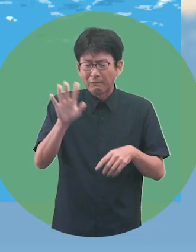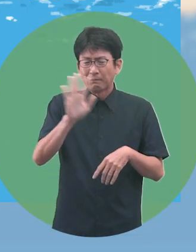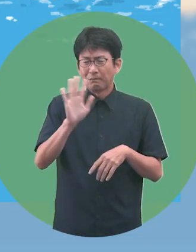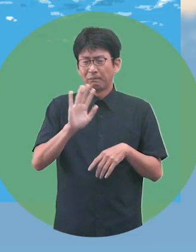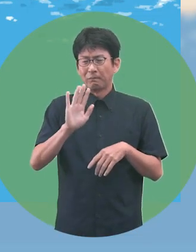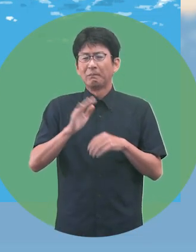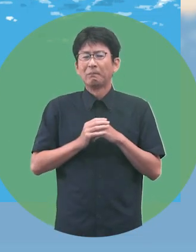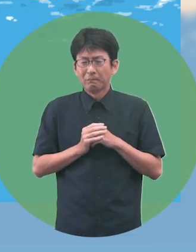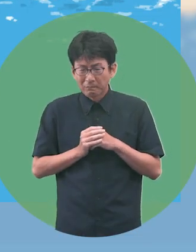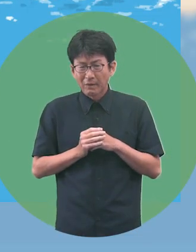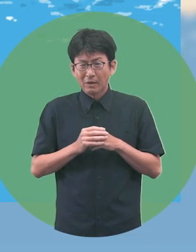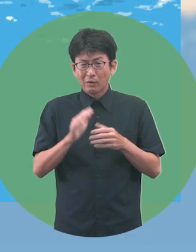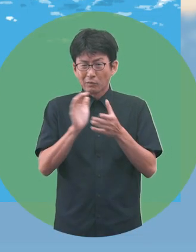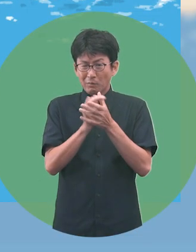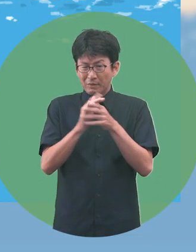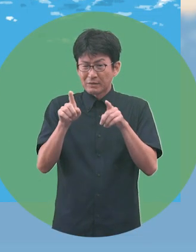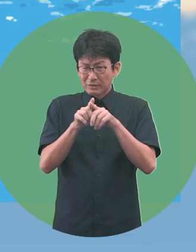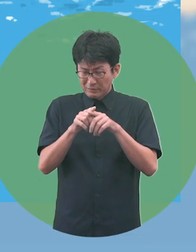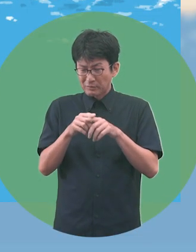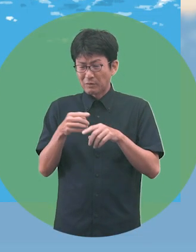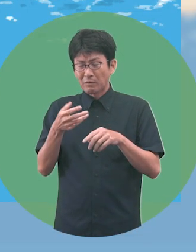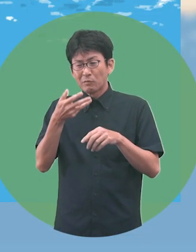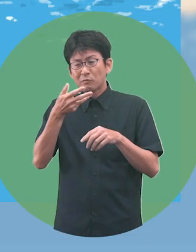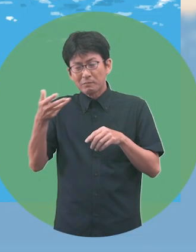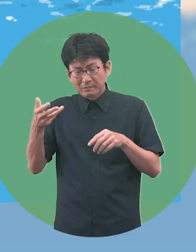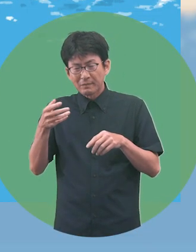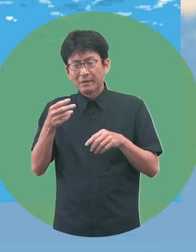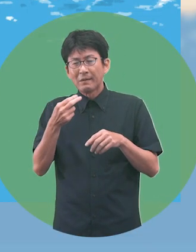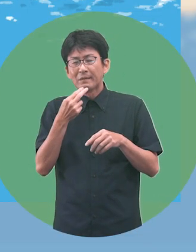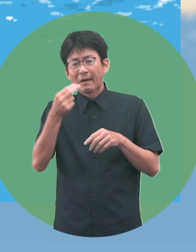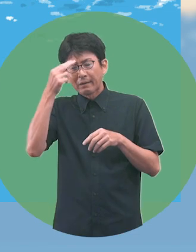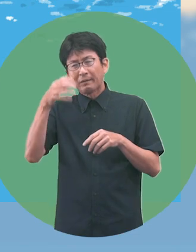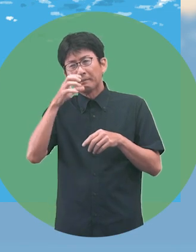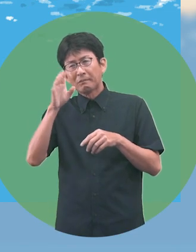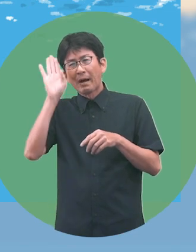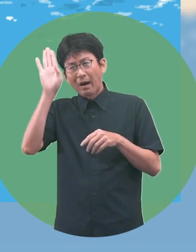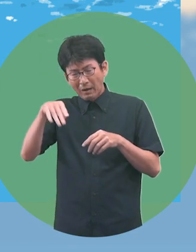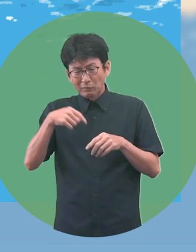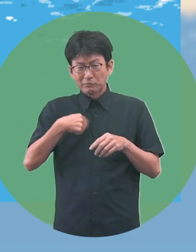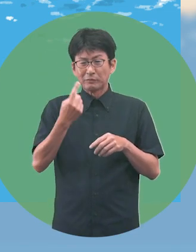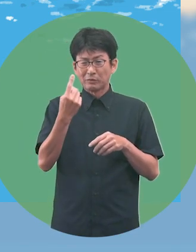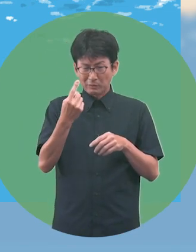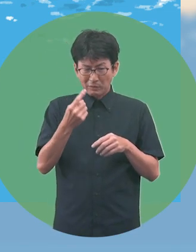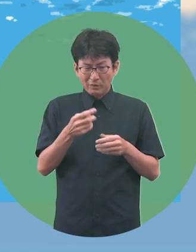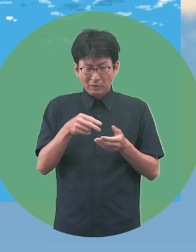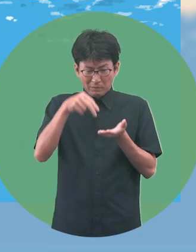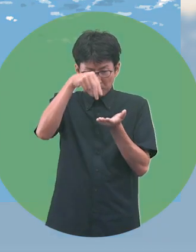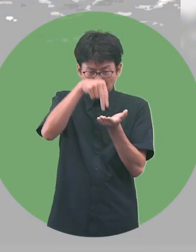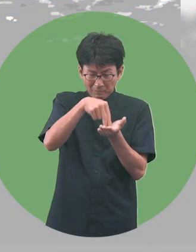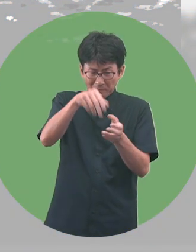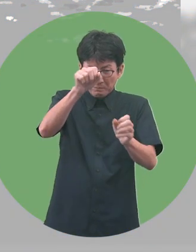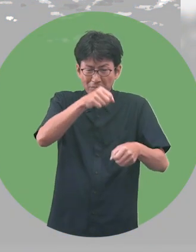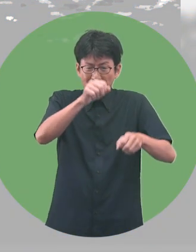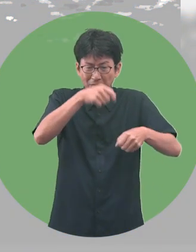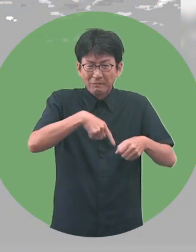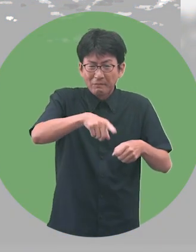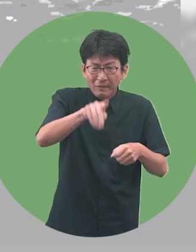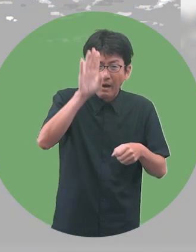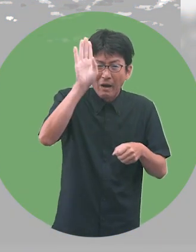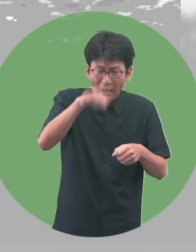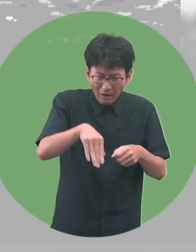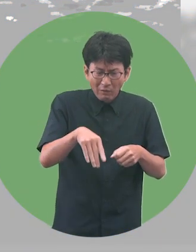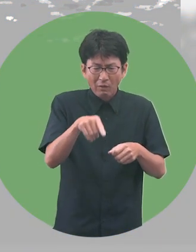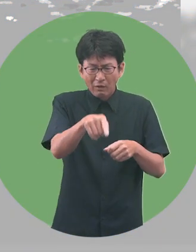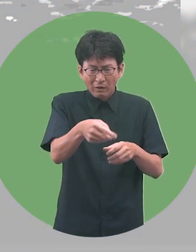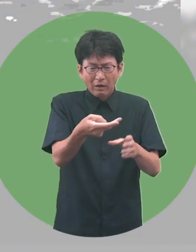友人だとビーチでお酒を飲んでいた男性が一人でサップに乗って海へ出て行き、その後海面に浮いている